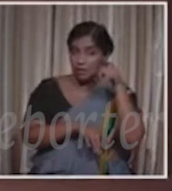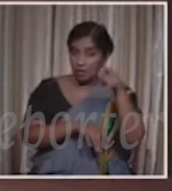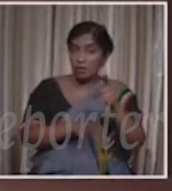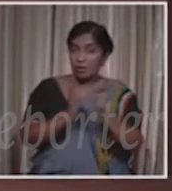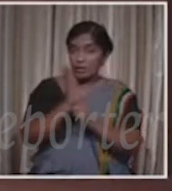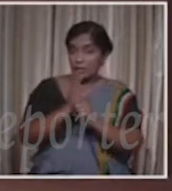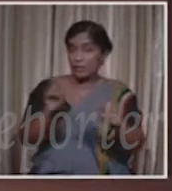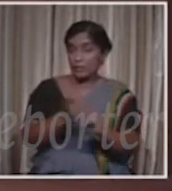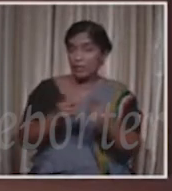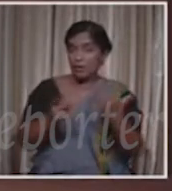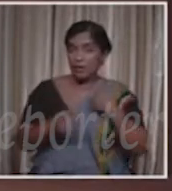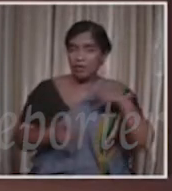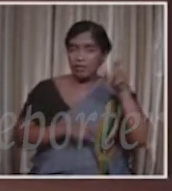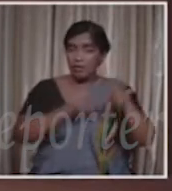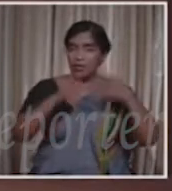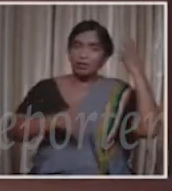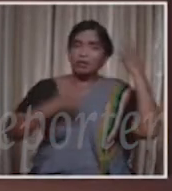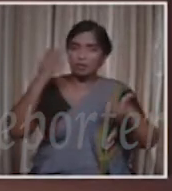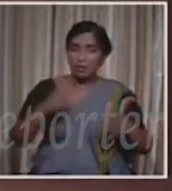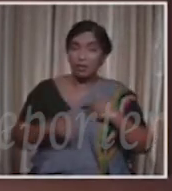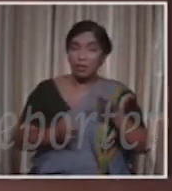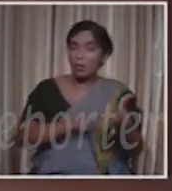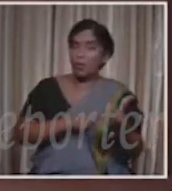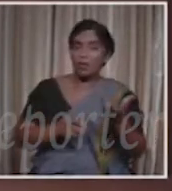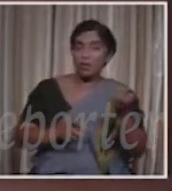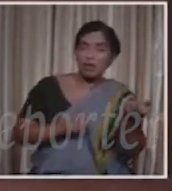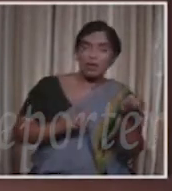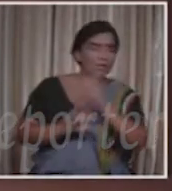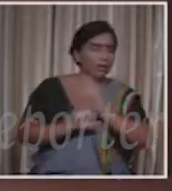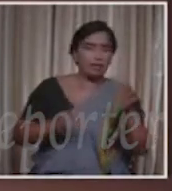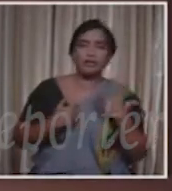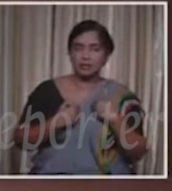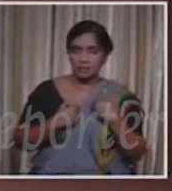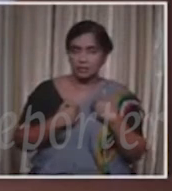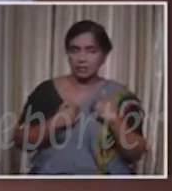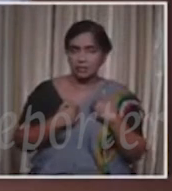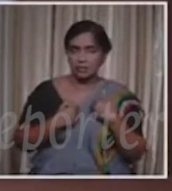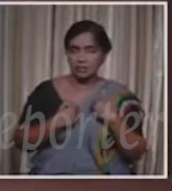කාලේ තමුන්නාසල මර කණ්ඩායම විසින් අපේ සහෝදර ඝාතනය කළා තිබෙනවා අපි ගල් කැටයක් අතින් ගත්තේ නැහැ.